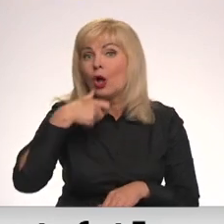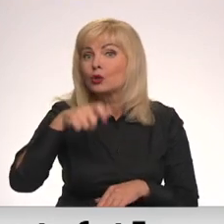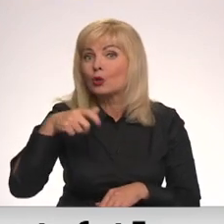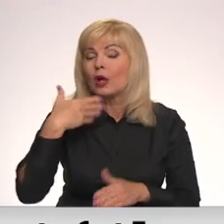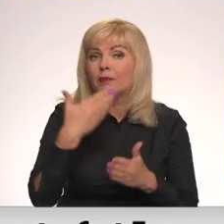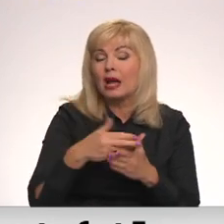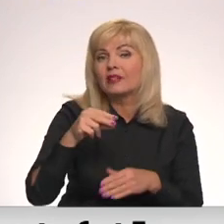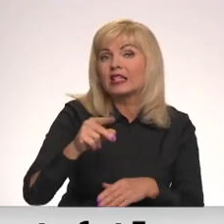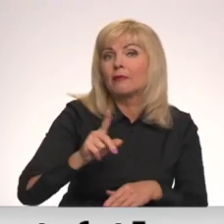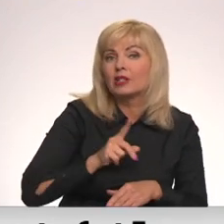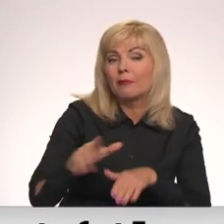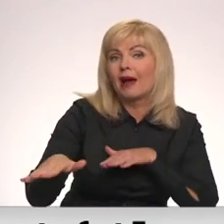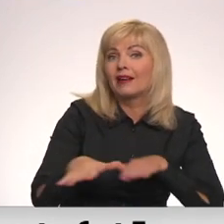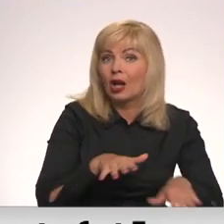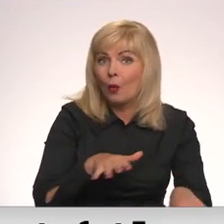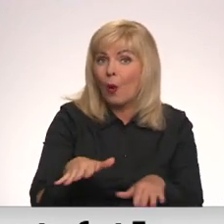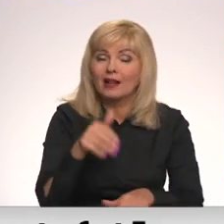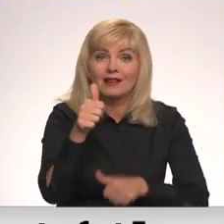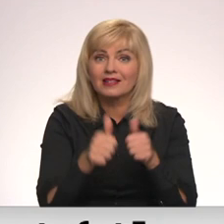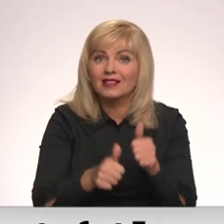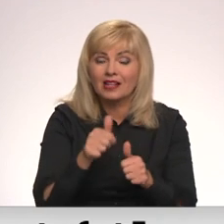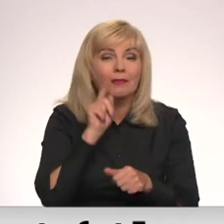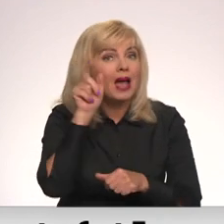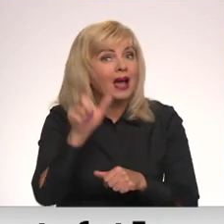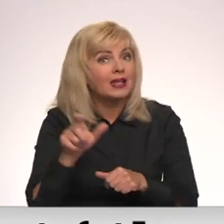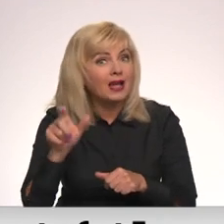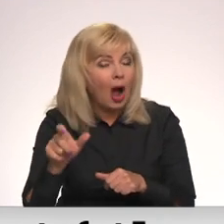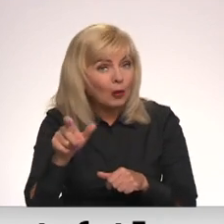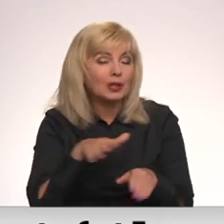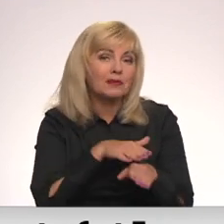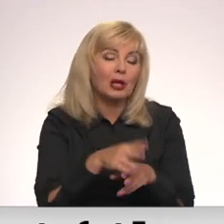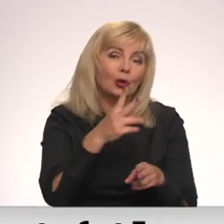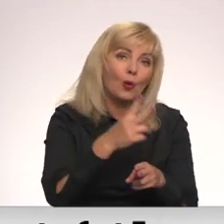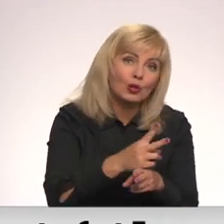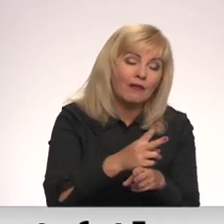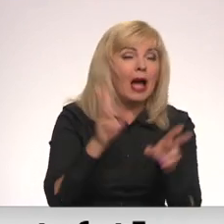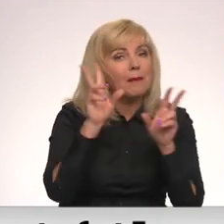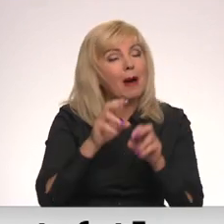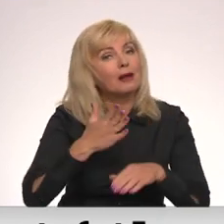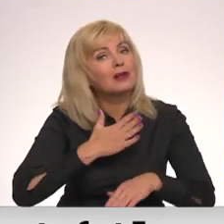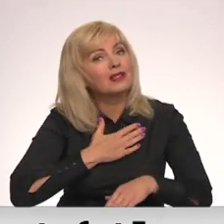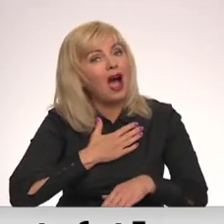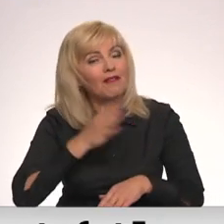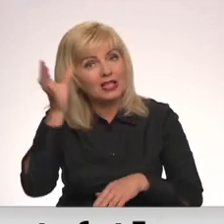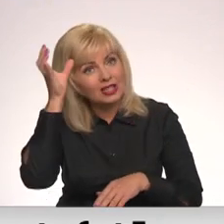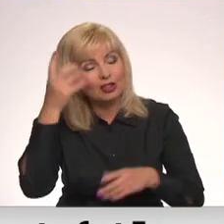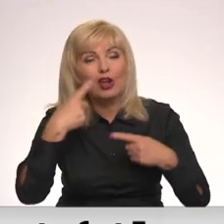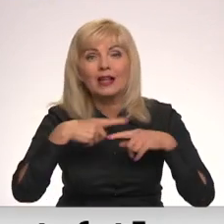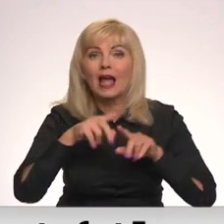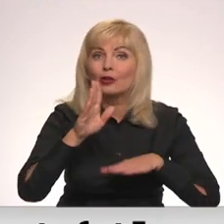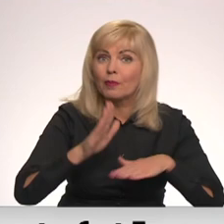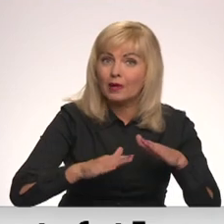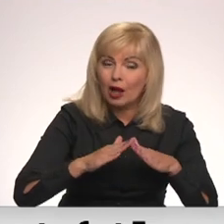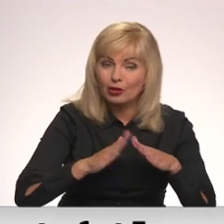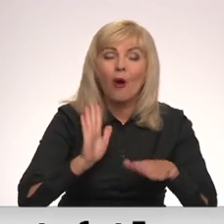piedāvāja zemessardes rīkotas sacensības. Tajās jaunieši pildīja īpašus uzdevumus, pārbaudīja savas zināšanas, tehniskās prasmes un arī